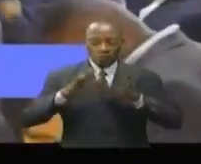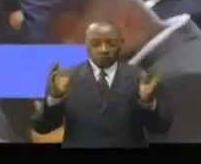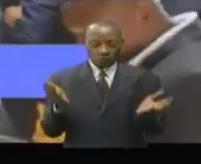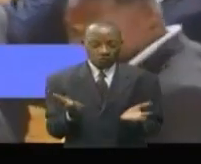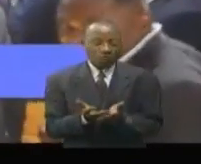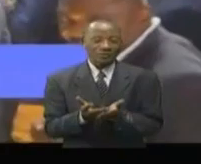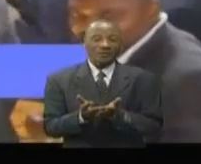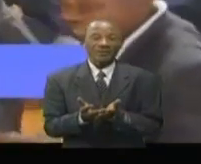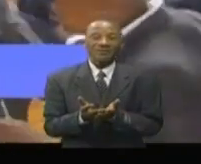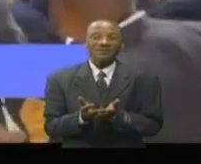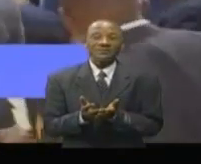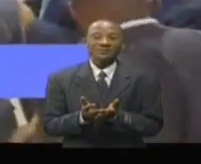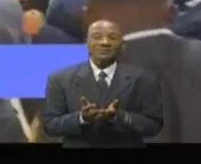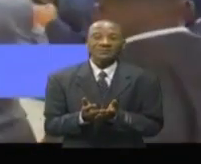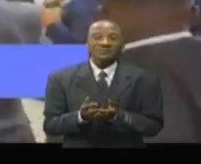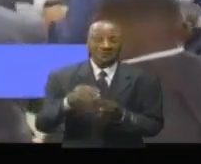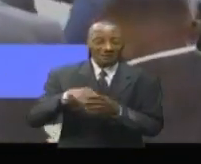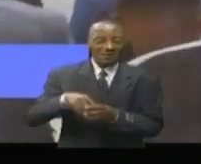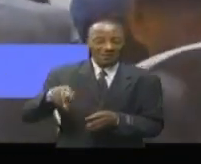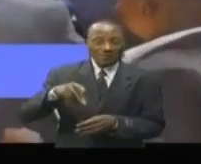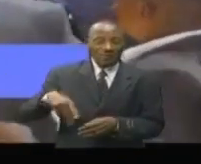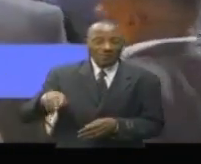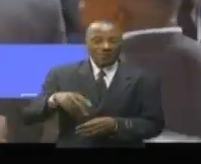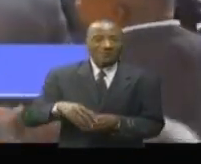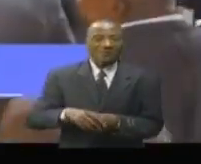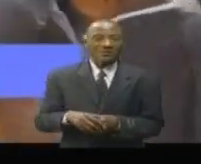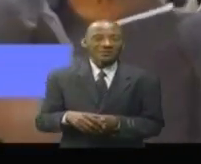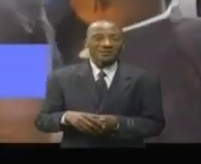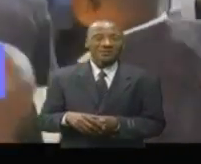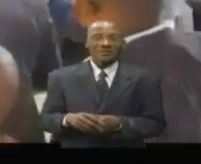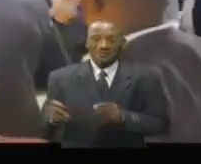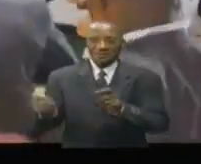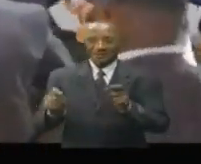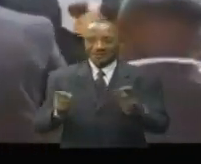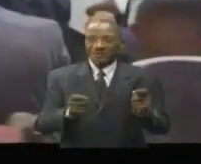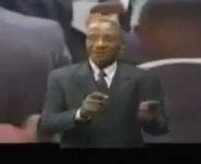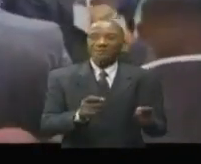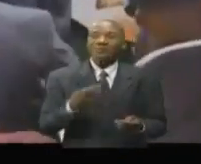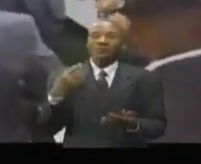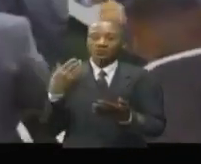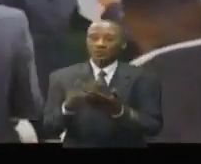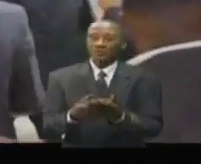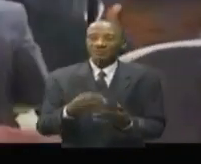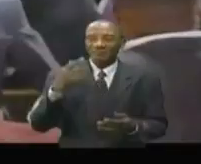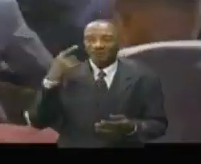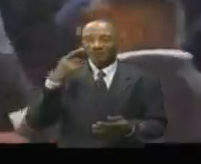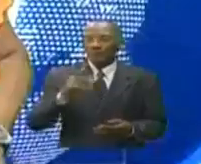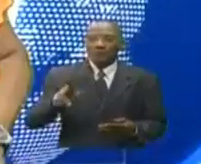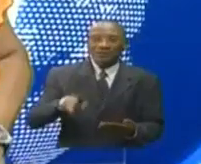les mutualités conviées à la cérémonie ont accompagné Madame le gouverneur par une danse traditionnelle.